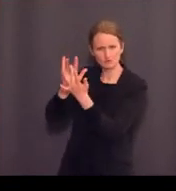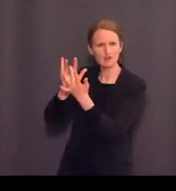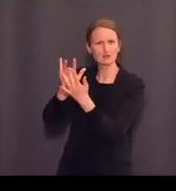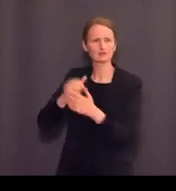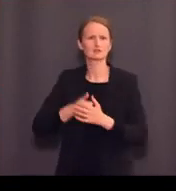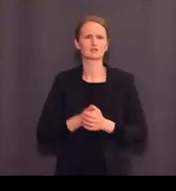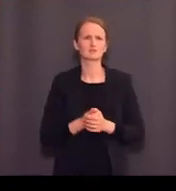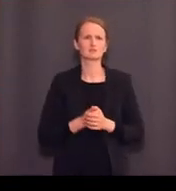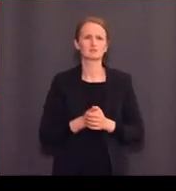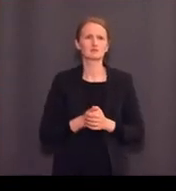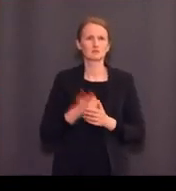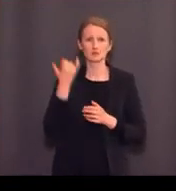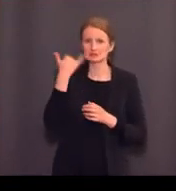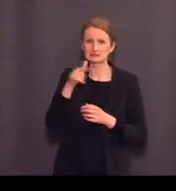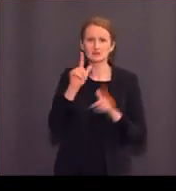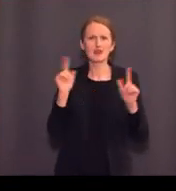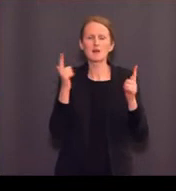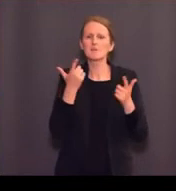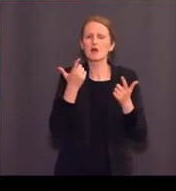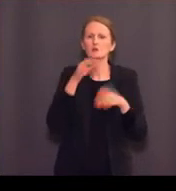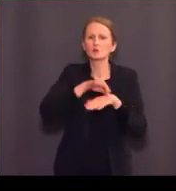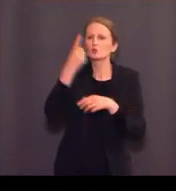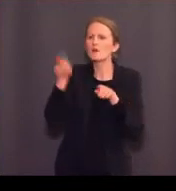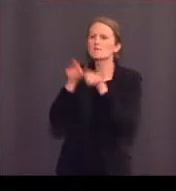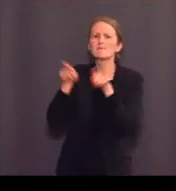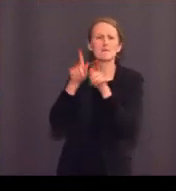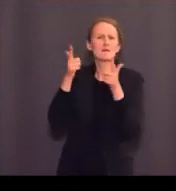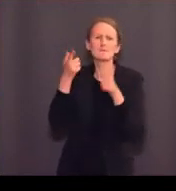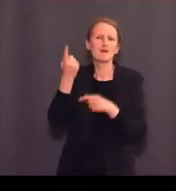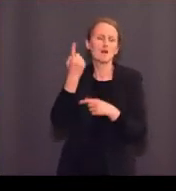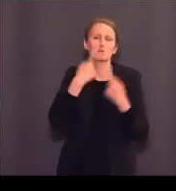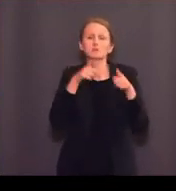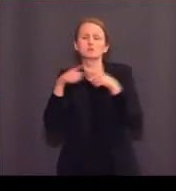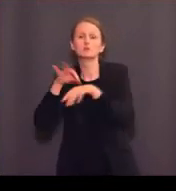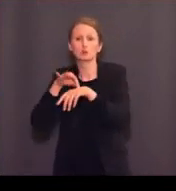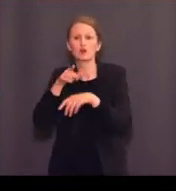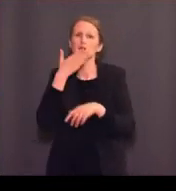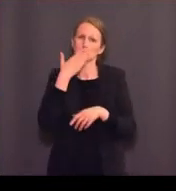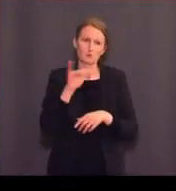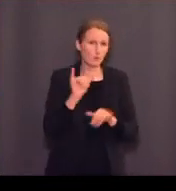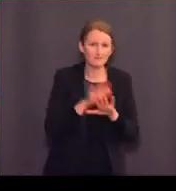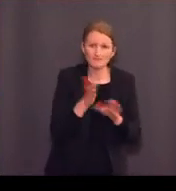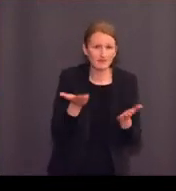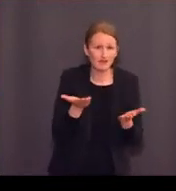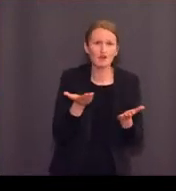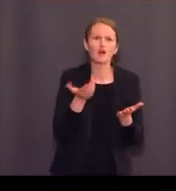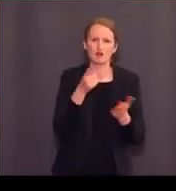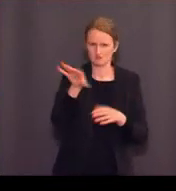généraliste de référence, il est alors préférable de consulter un médecin généraliste